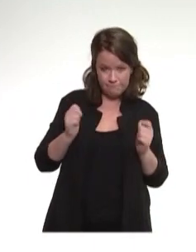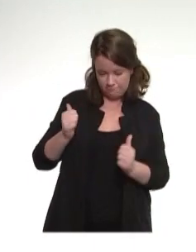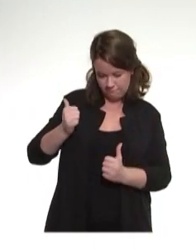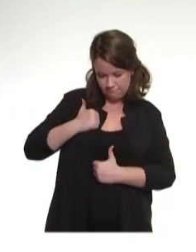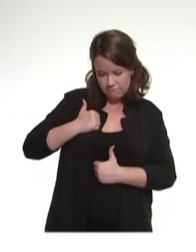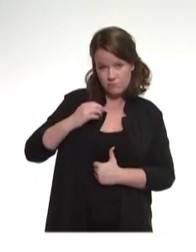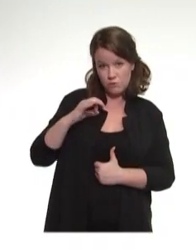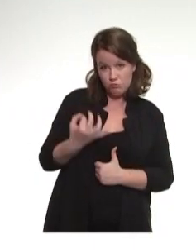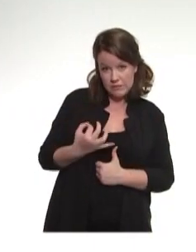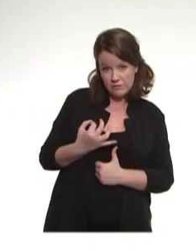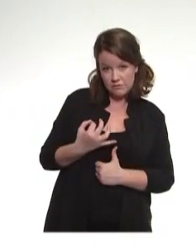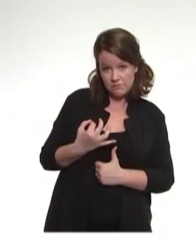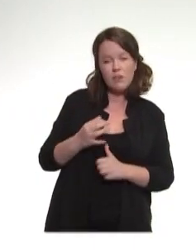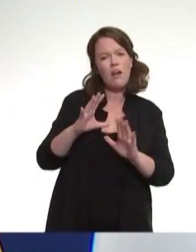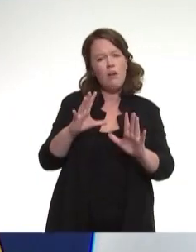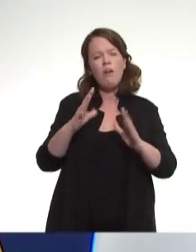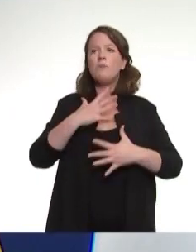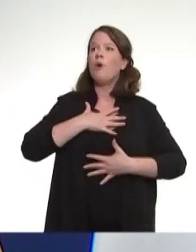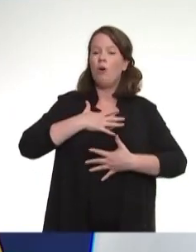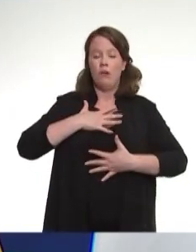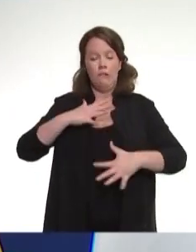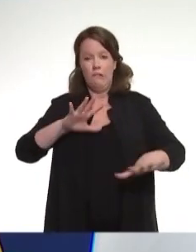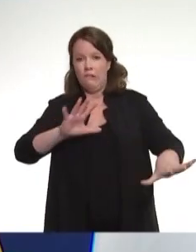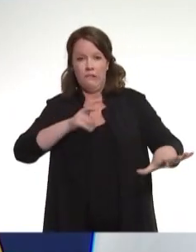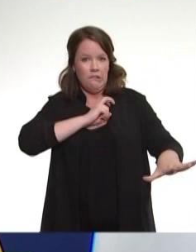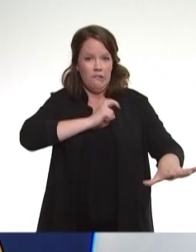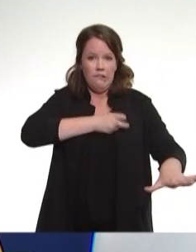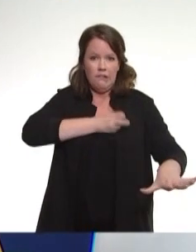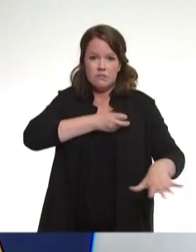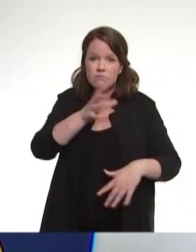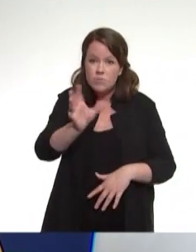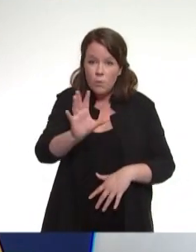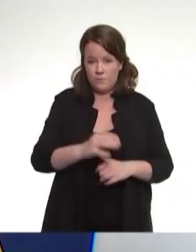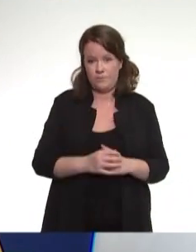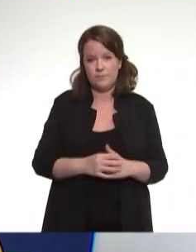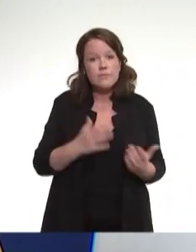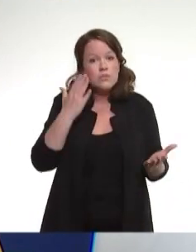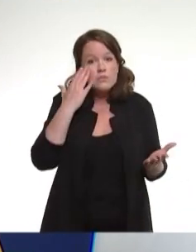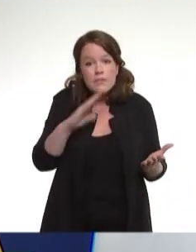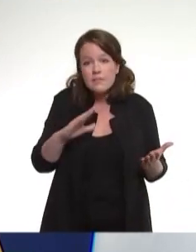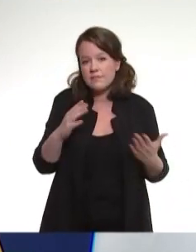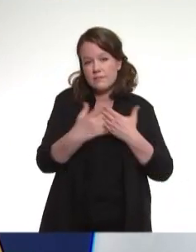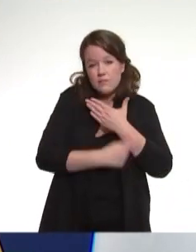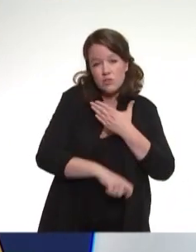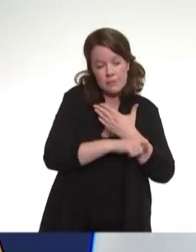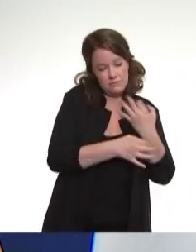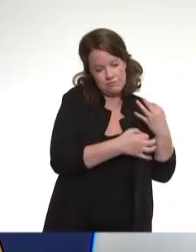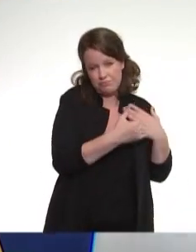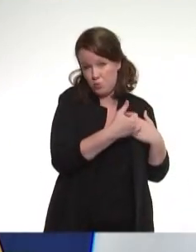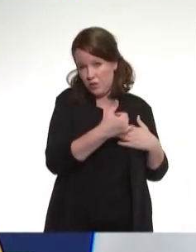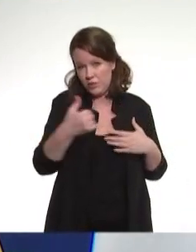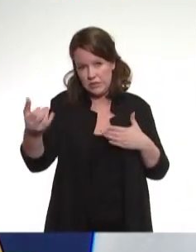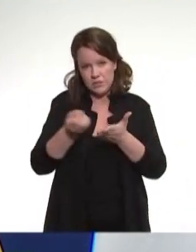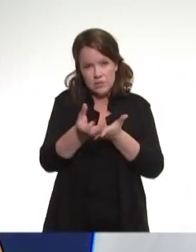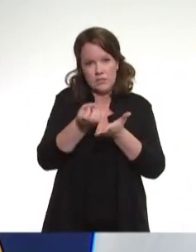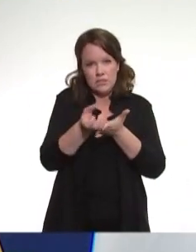il faut pas vivre dans la peur et j'ai pleinement conscience que ces messages répétés toutes les semaines ils ont un côté anxiogène sur les français qui sont partagés entre